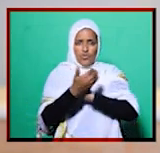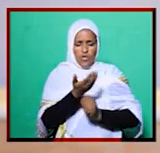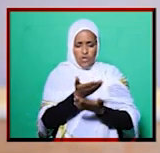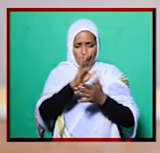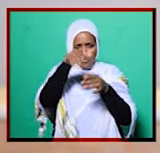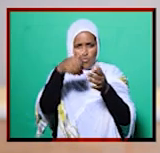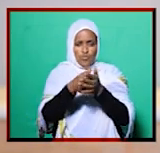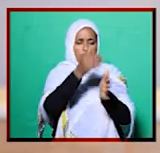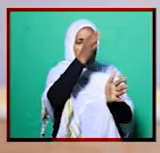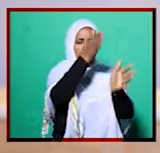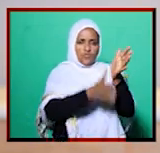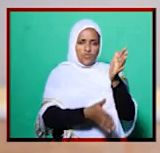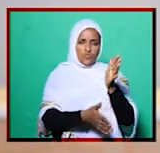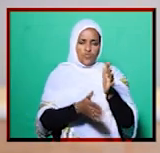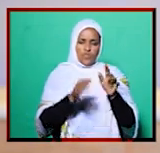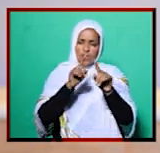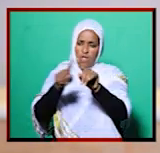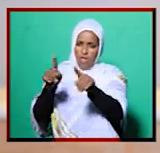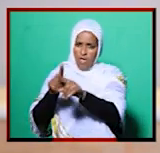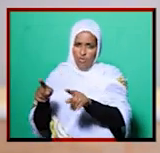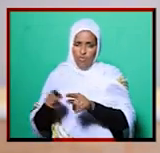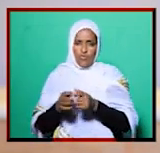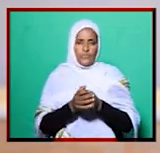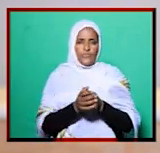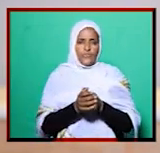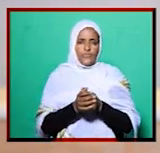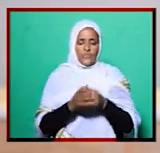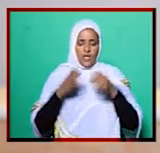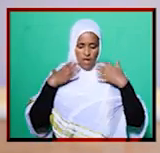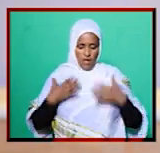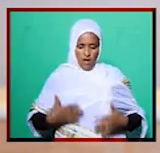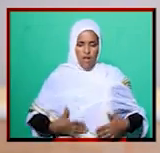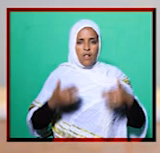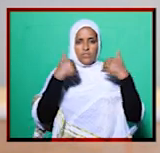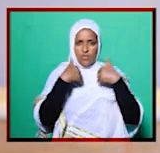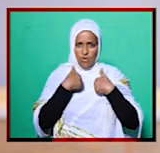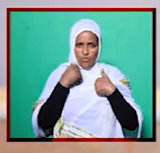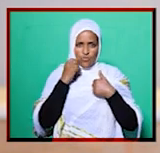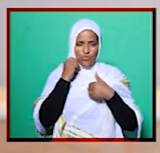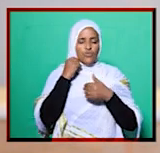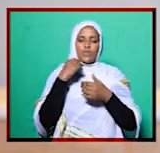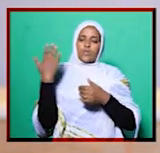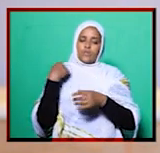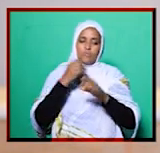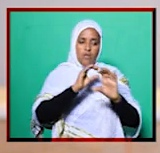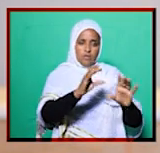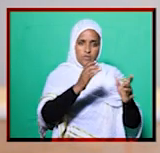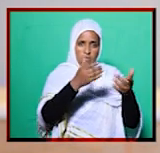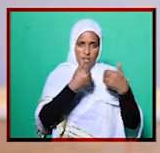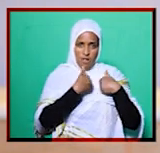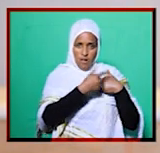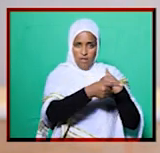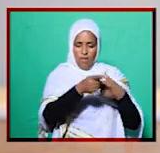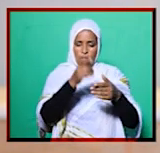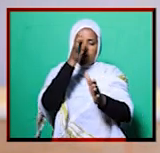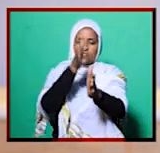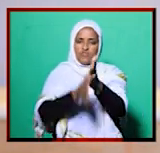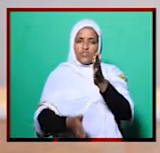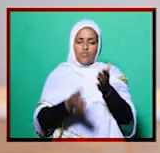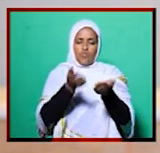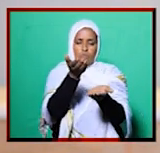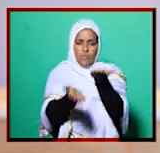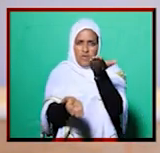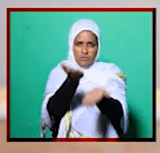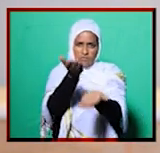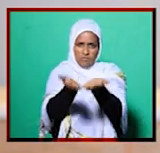የተለያዩ አካላት አሉ። ቅድም መምህር ግርማ እንዳሉት ማስፈጸሚያው መለኪያው ልኬቱ ቀኖና፣ ስርዓት፣